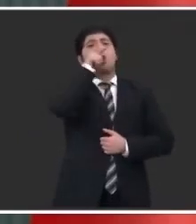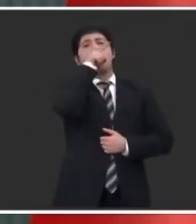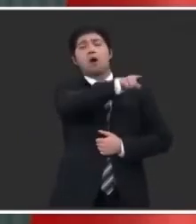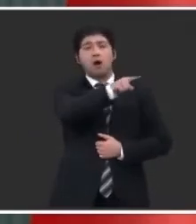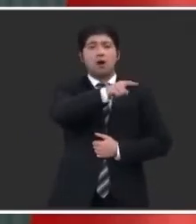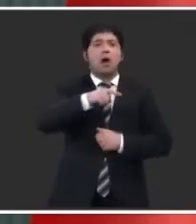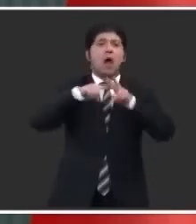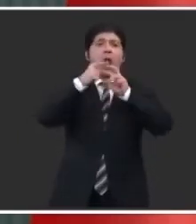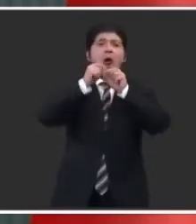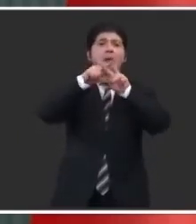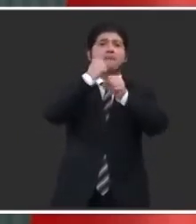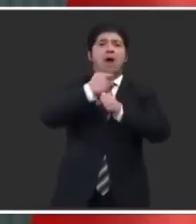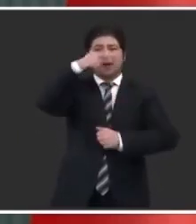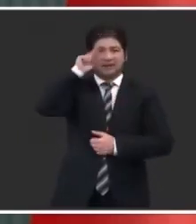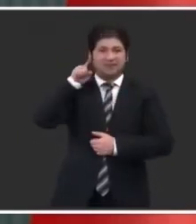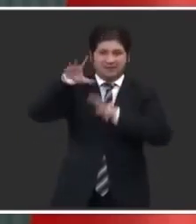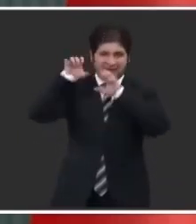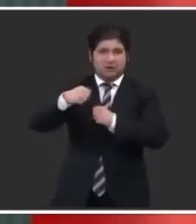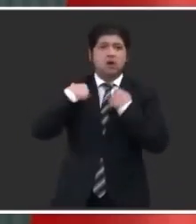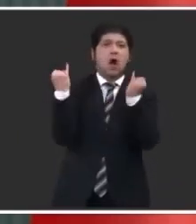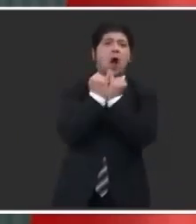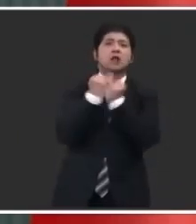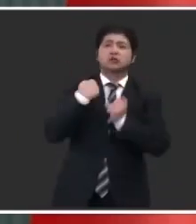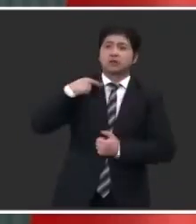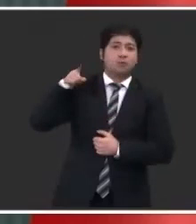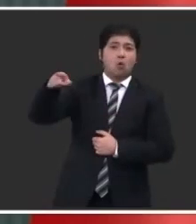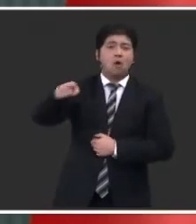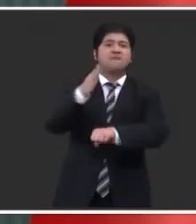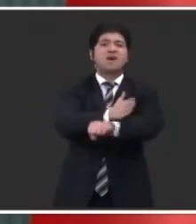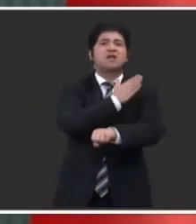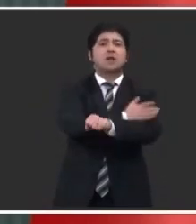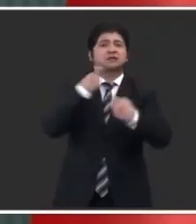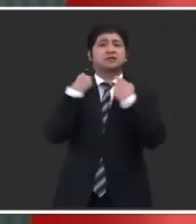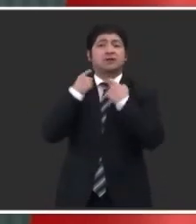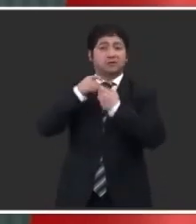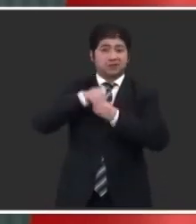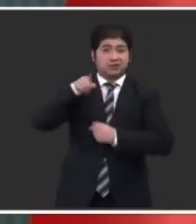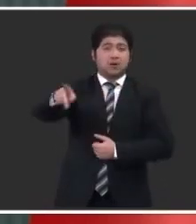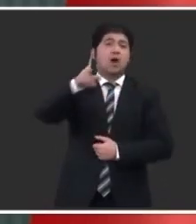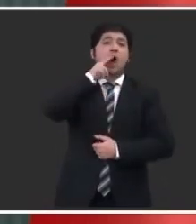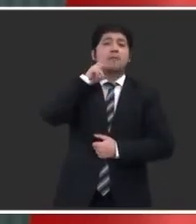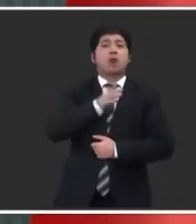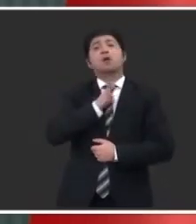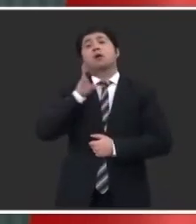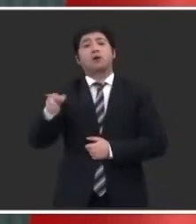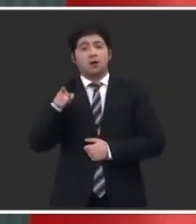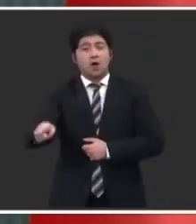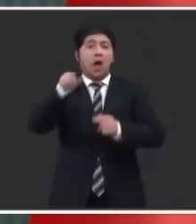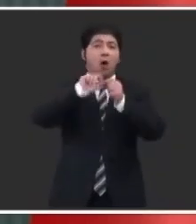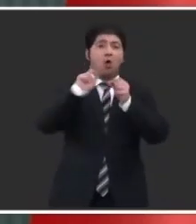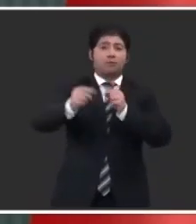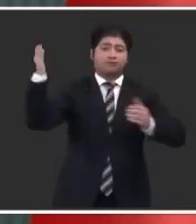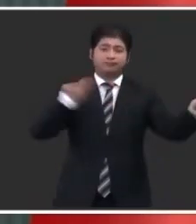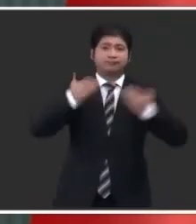Kara bahane işgaline karşı kardeşlerimizin yürüttüğü Vatan muharebesinde Ermenilerin ekonomik